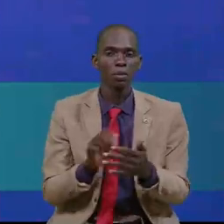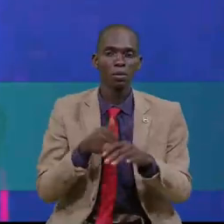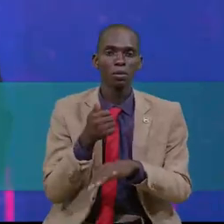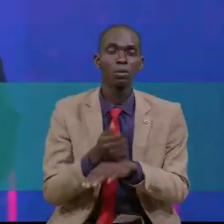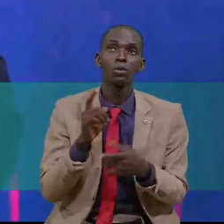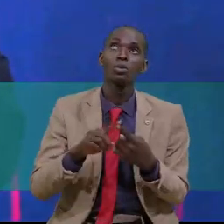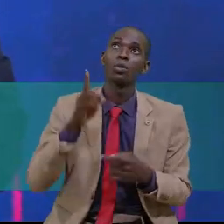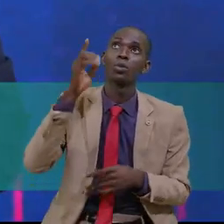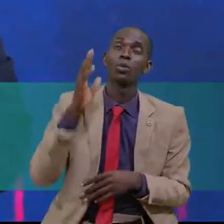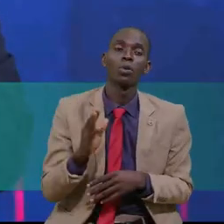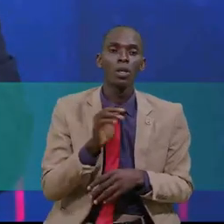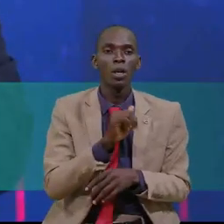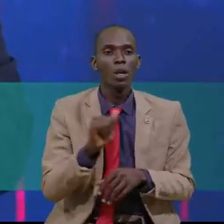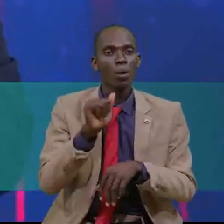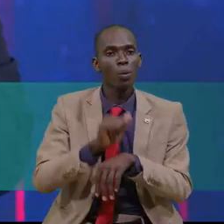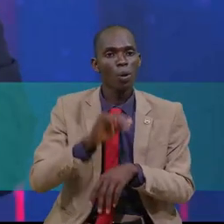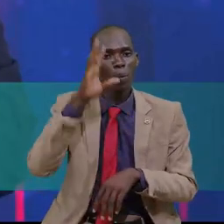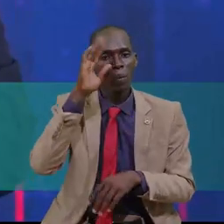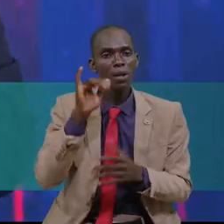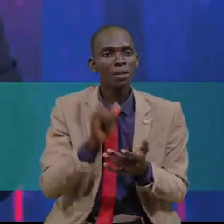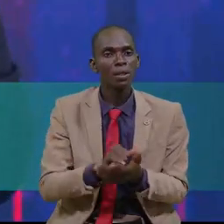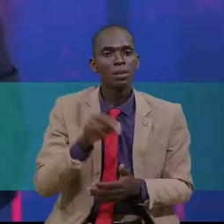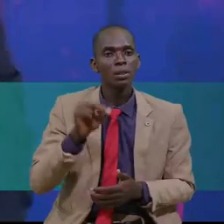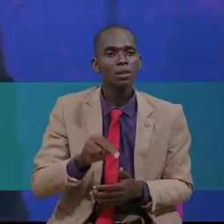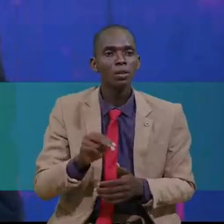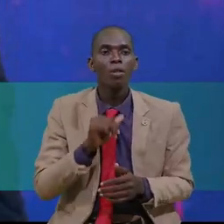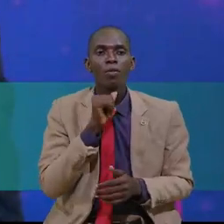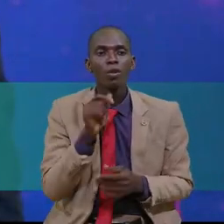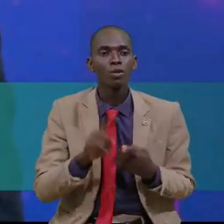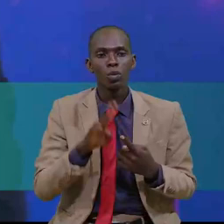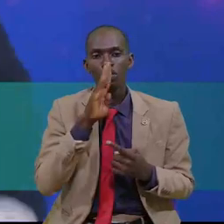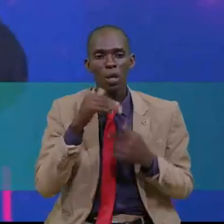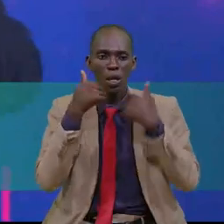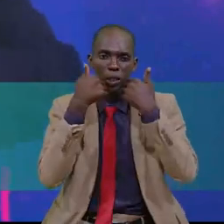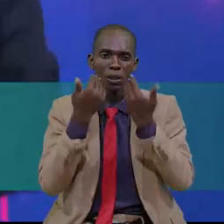homme éprouvé. Un ouvrier qui n'a point à rougir.